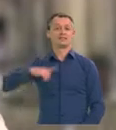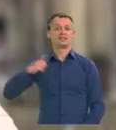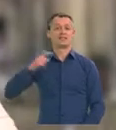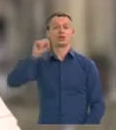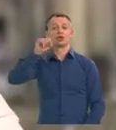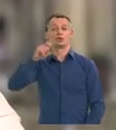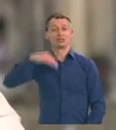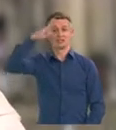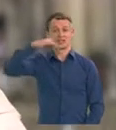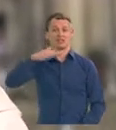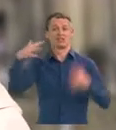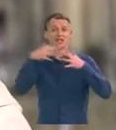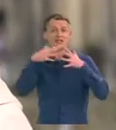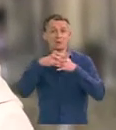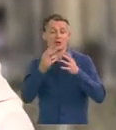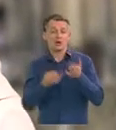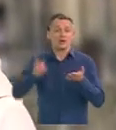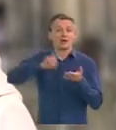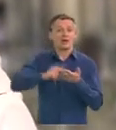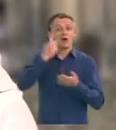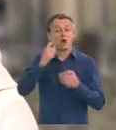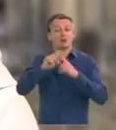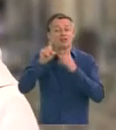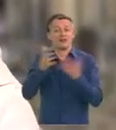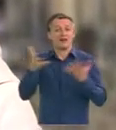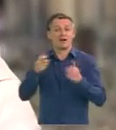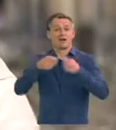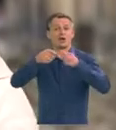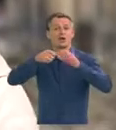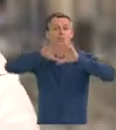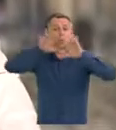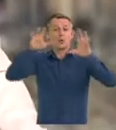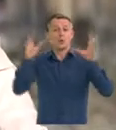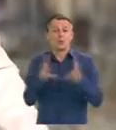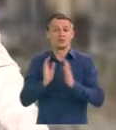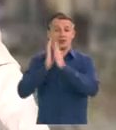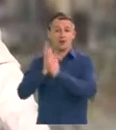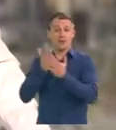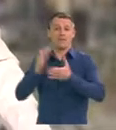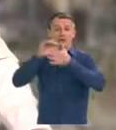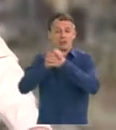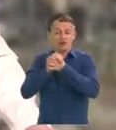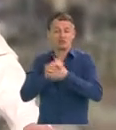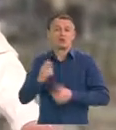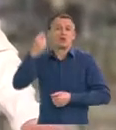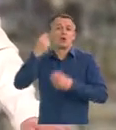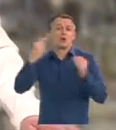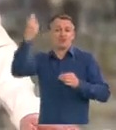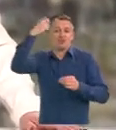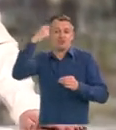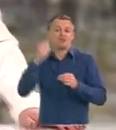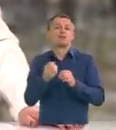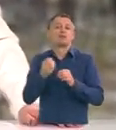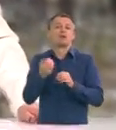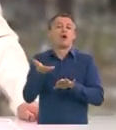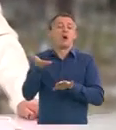Este a 12-a zi de război și încă una în care o lume întreagă se roagă pentru pace. Tot acest timp civilii mor pe capete în urma